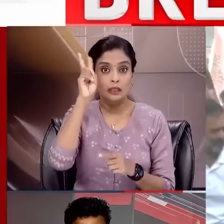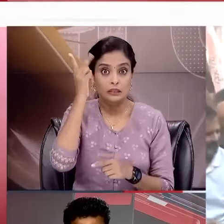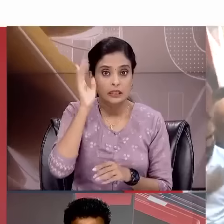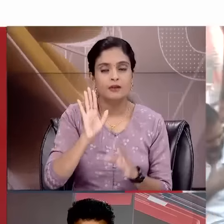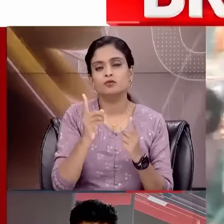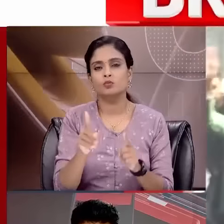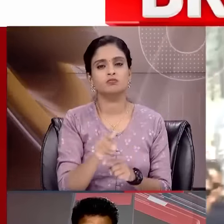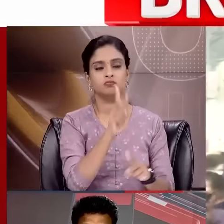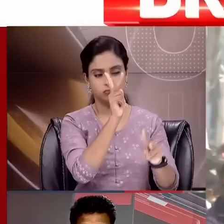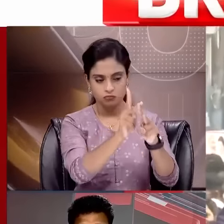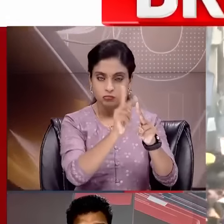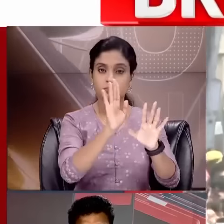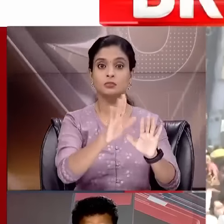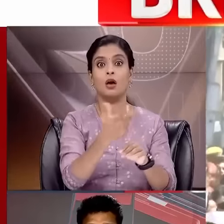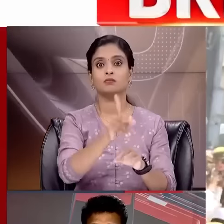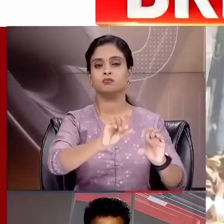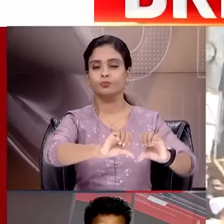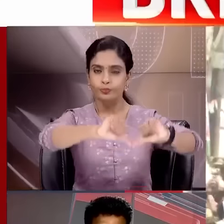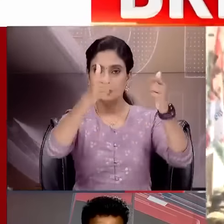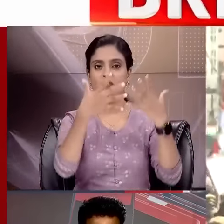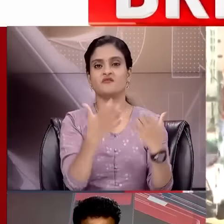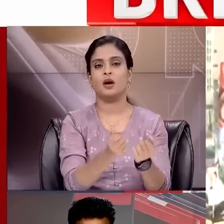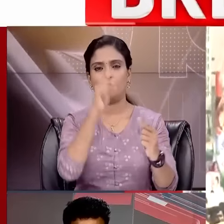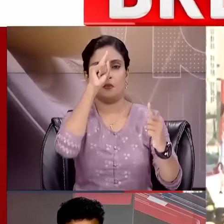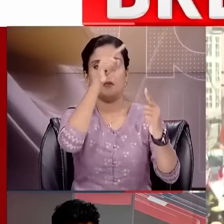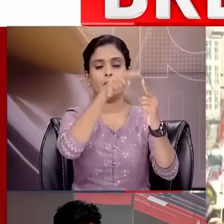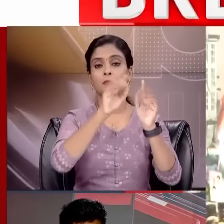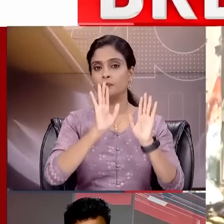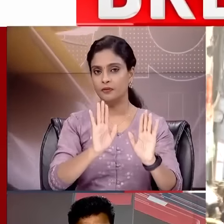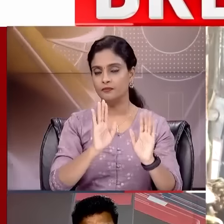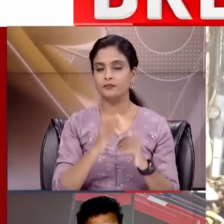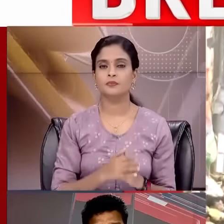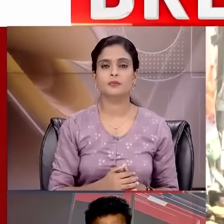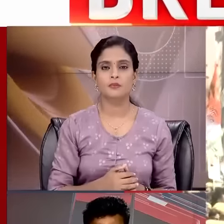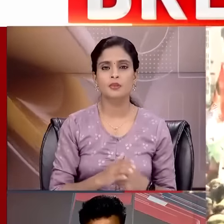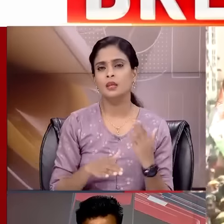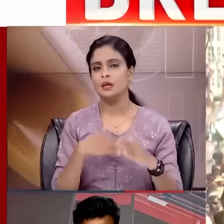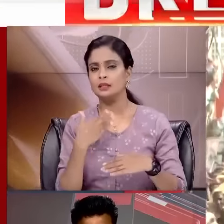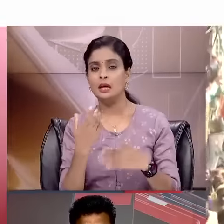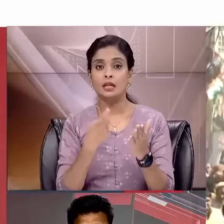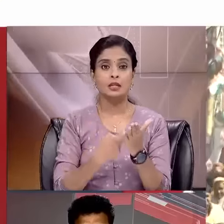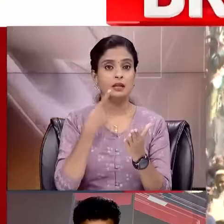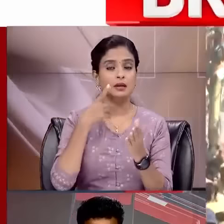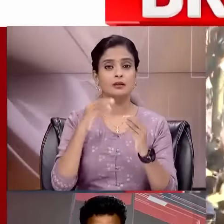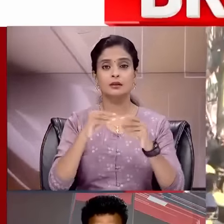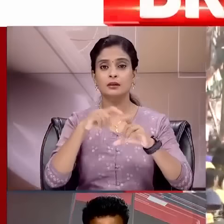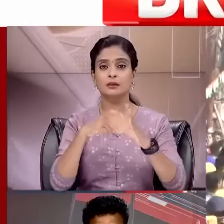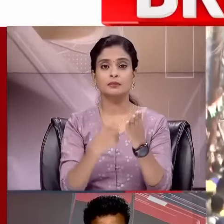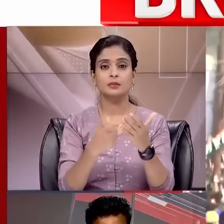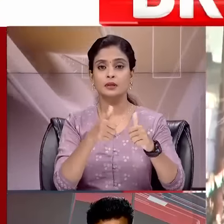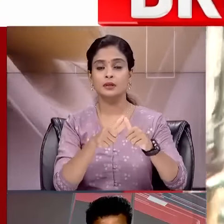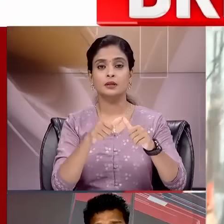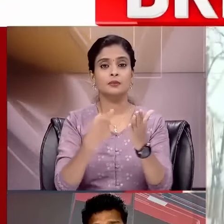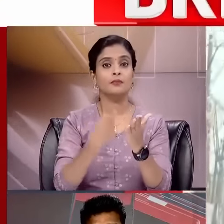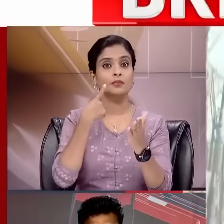തന്നെ മത്സരിച്ച് വീണ്ടും വിജയിക്കുക എന്ന ലക്ഷ്യത്തിലേക്ക് രാഹുൽ പോവുകയാണ് അതിനപ്പുറത്ത് റായ്ബർ ഏരിയയിൽ വർഷങ്ങളായി സോനിയാ ഗാന്ധി